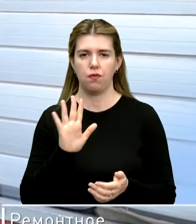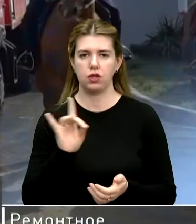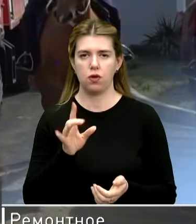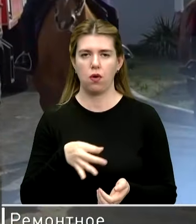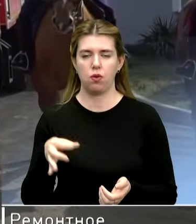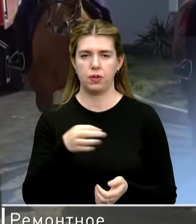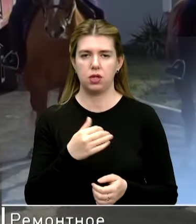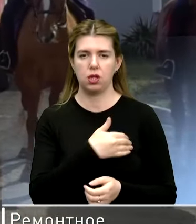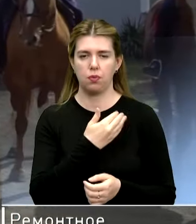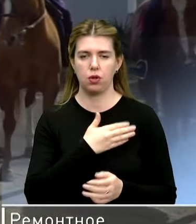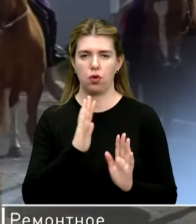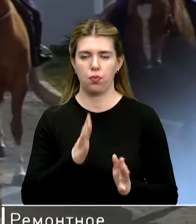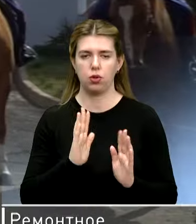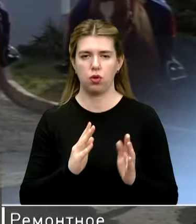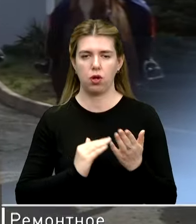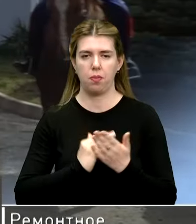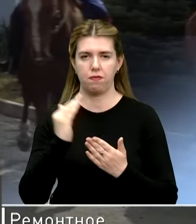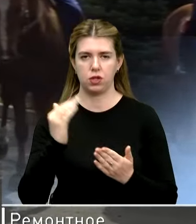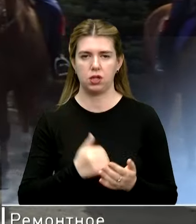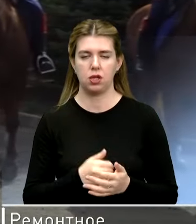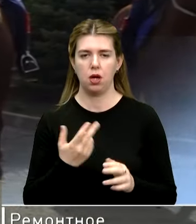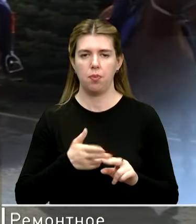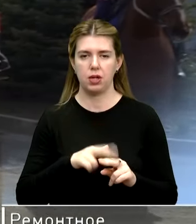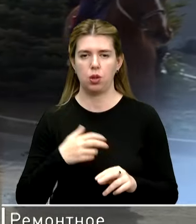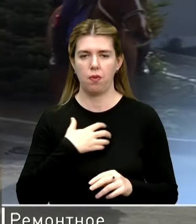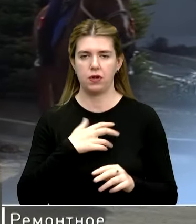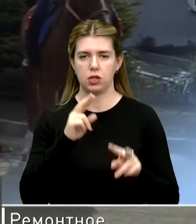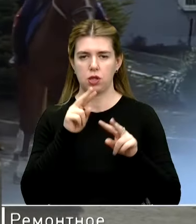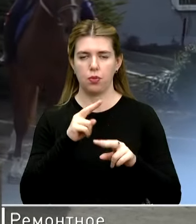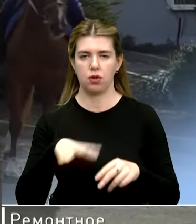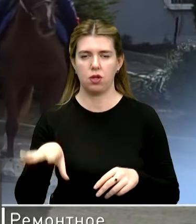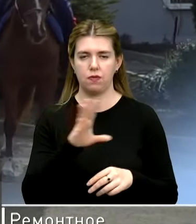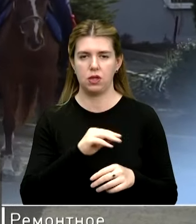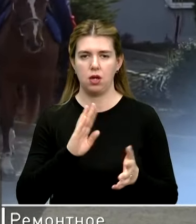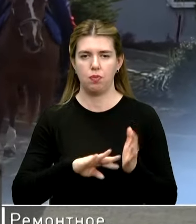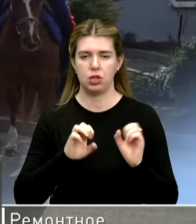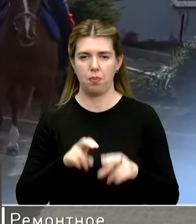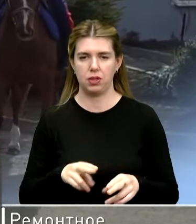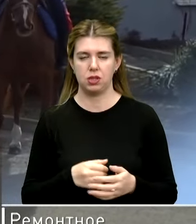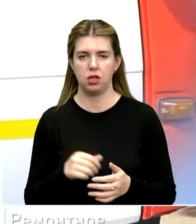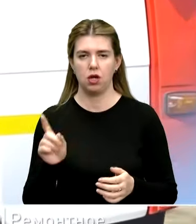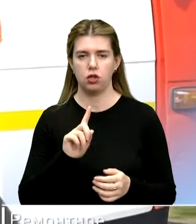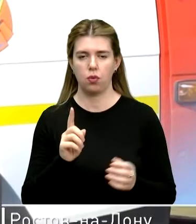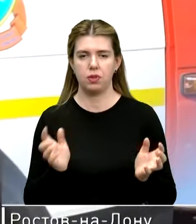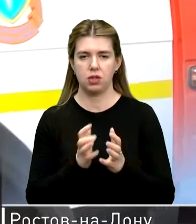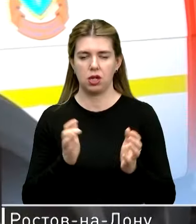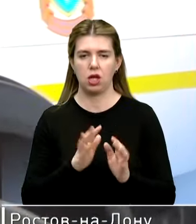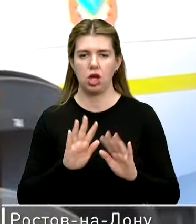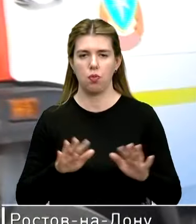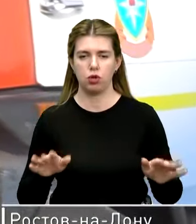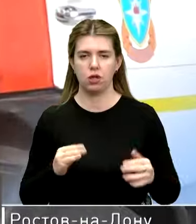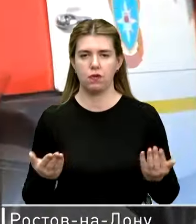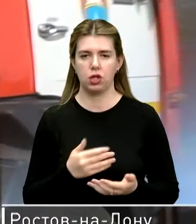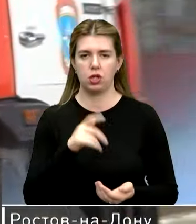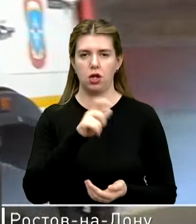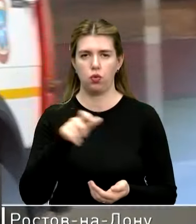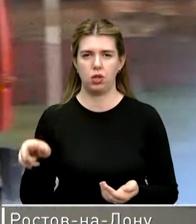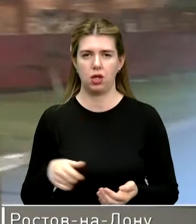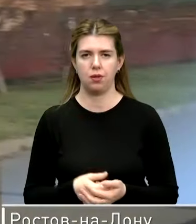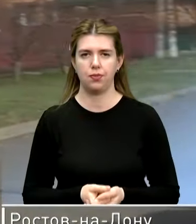Ростовской области температура будет только повышаться. Поэтому важно соблюдать все меры безопасности, чтобы сохранить имущество и жизнь